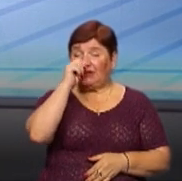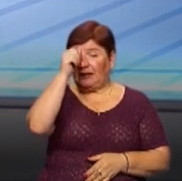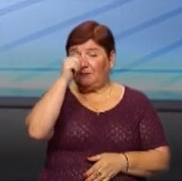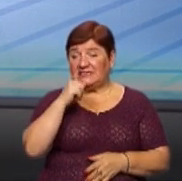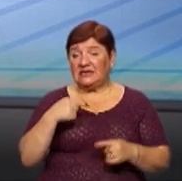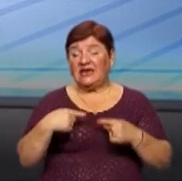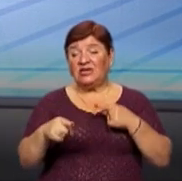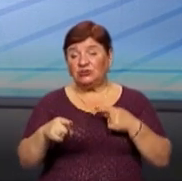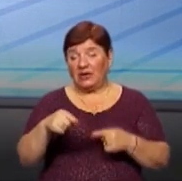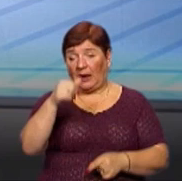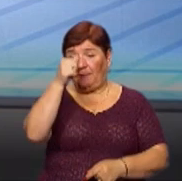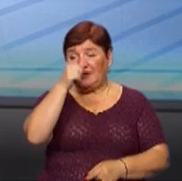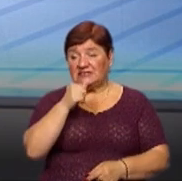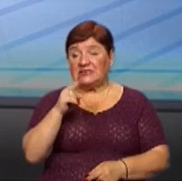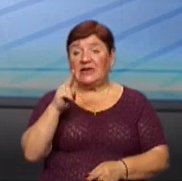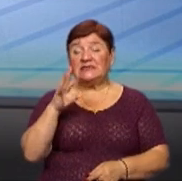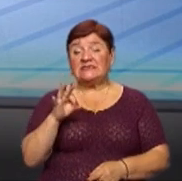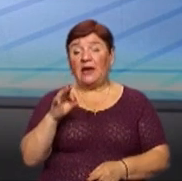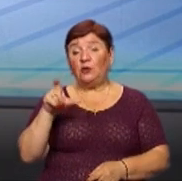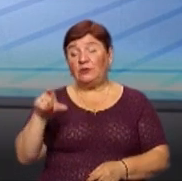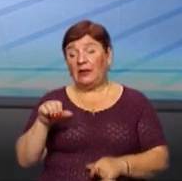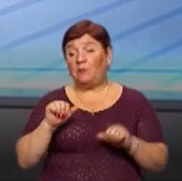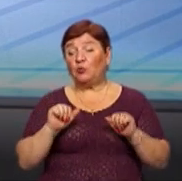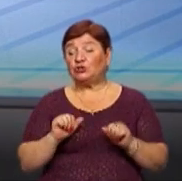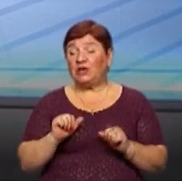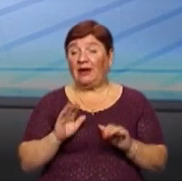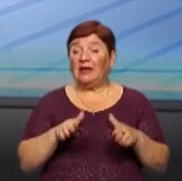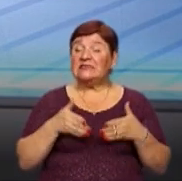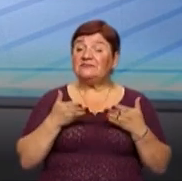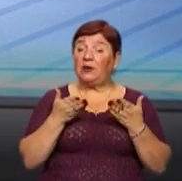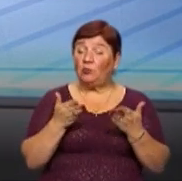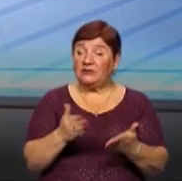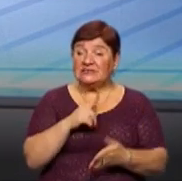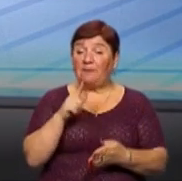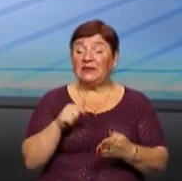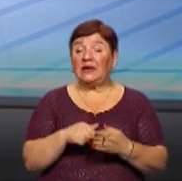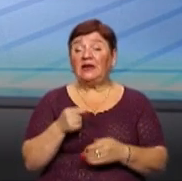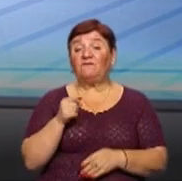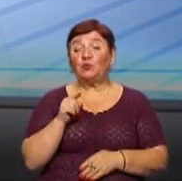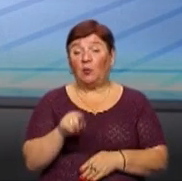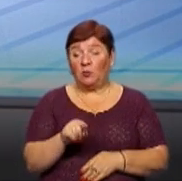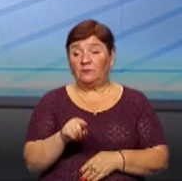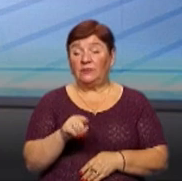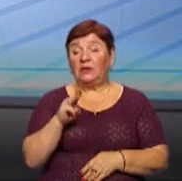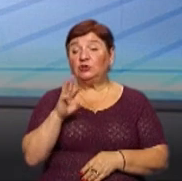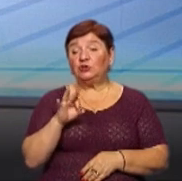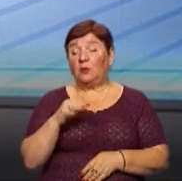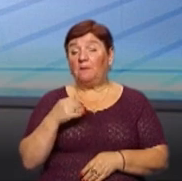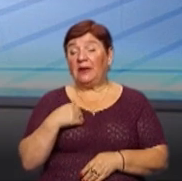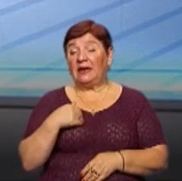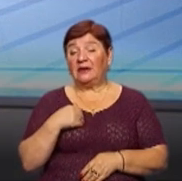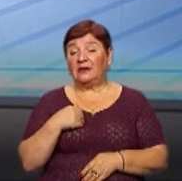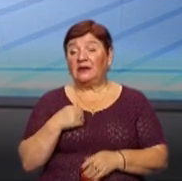чи любий інший, верніше, це людина може до нас звернутися. Але питання трошки в тому, що, як ми